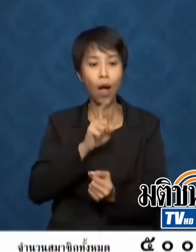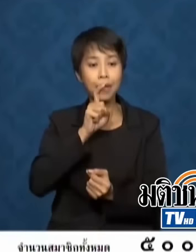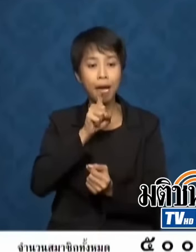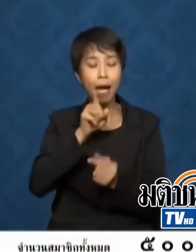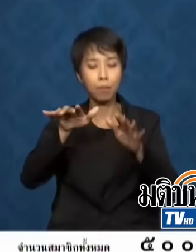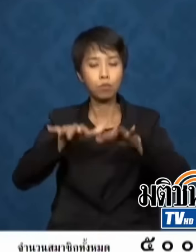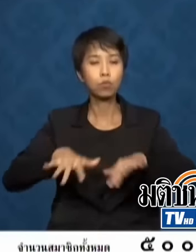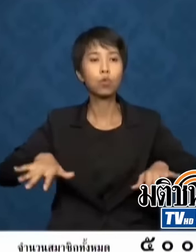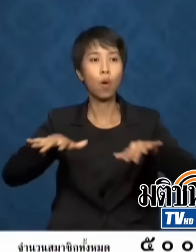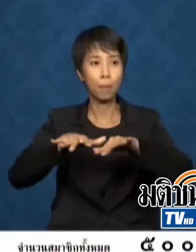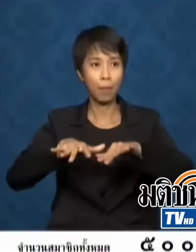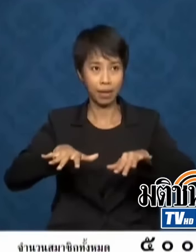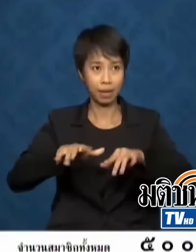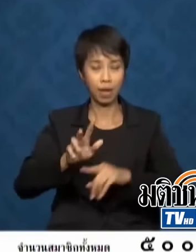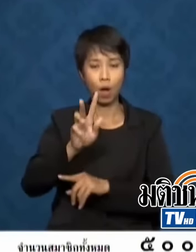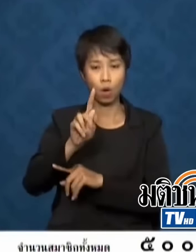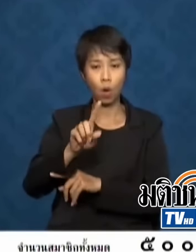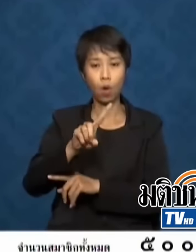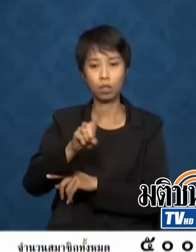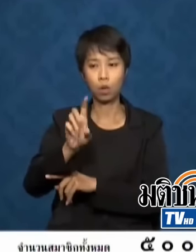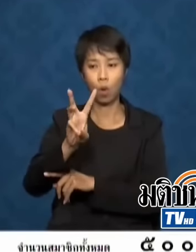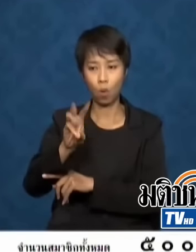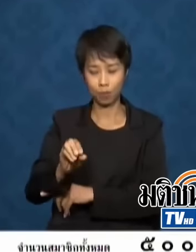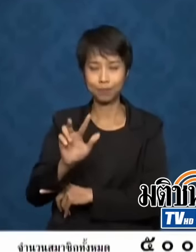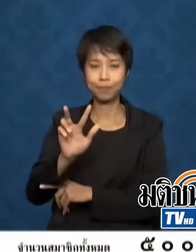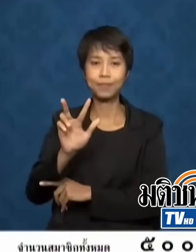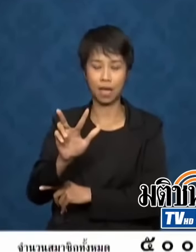ไปในข้อบังคับข้อ163